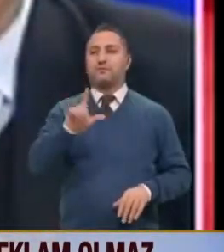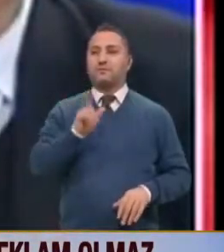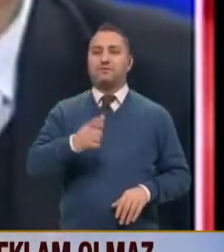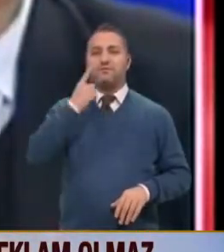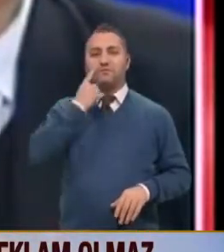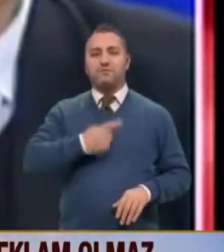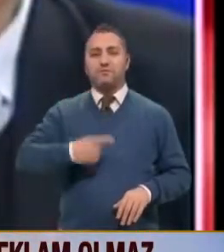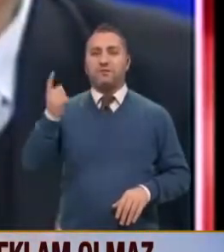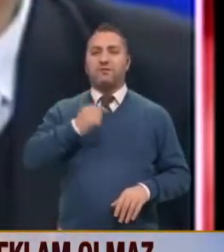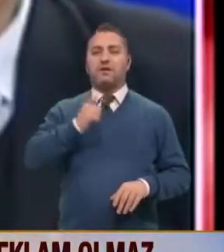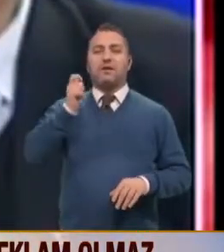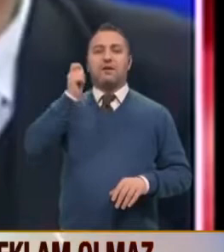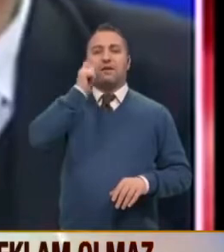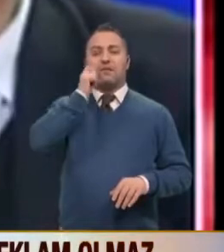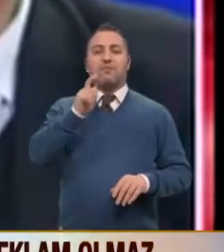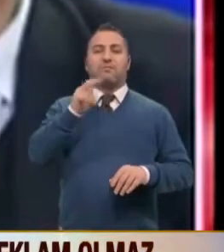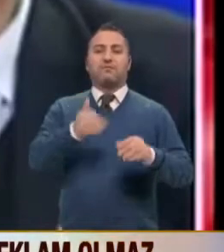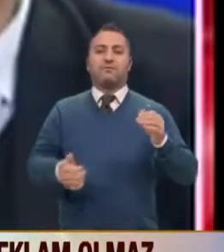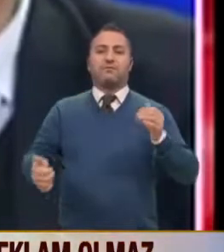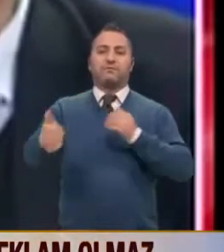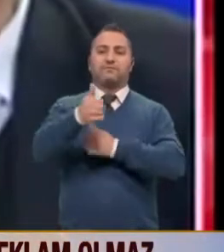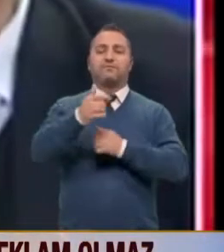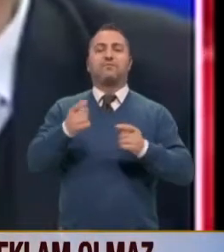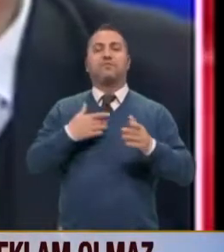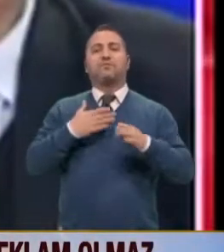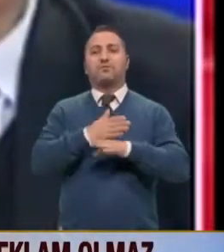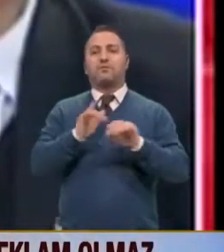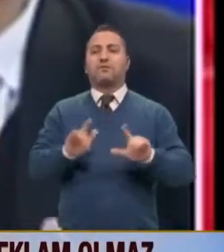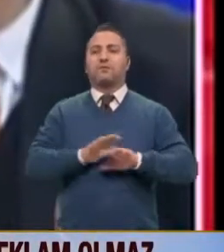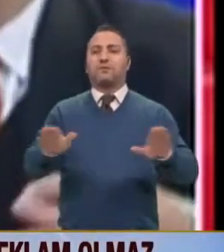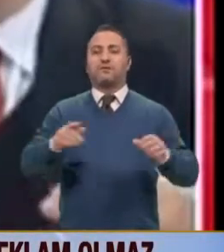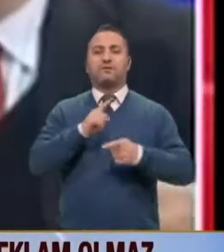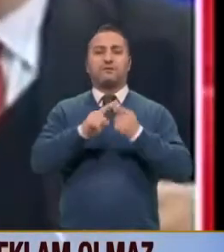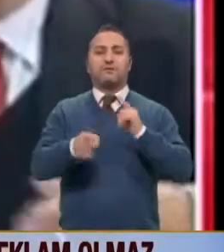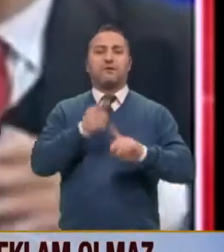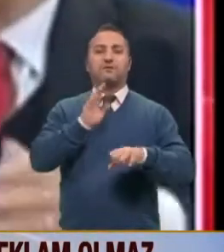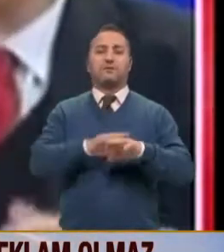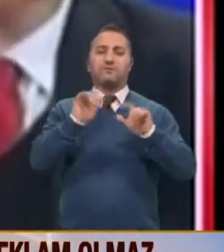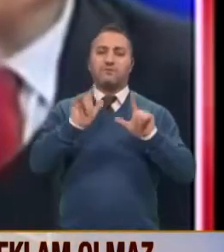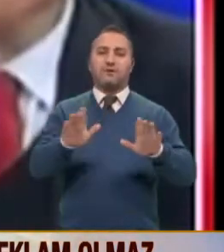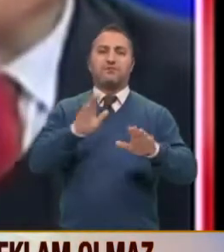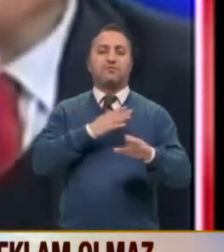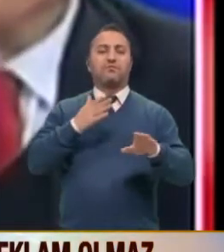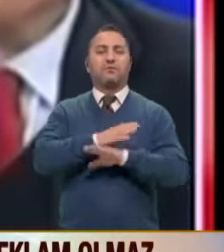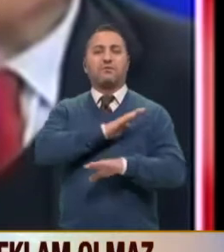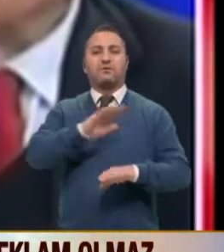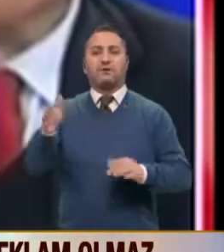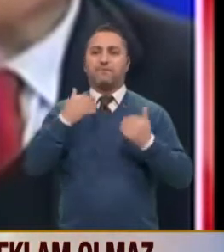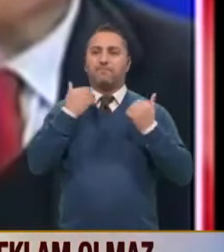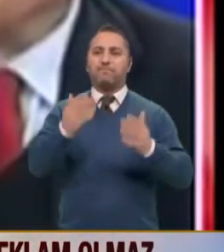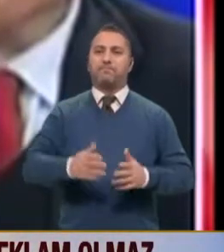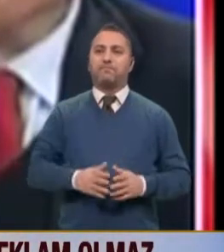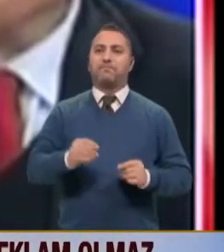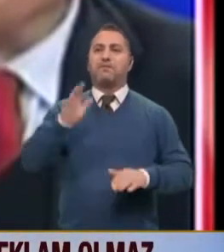imam konumuna girmeleri doğru değil. Siyaset yapmaları doğru değil. Hele şehit cenazesinin bir